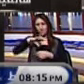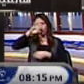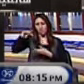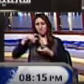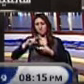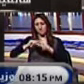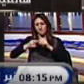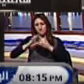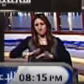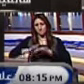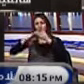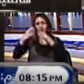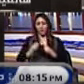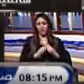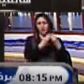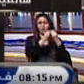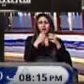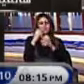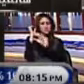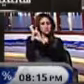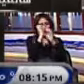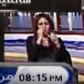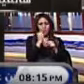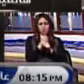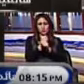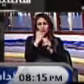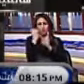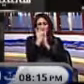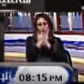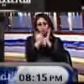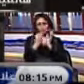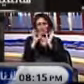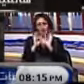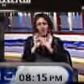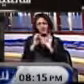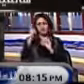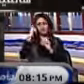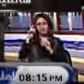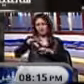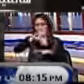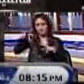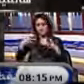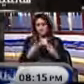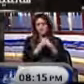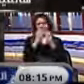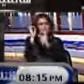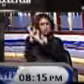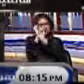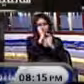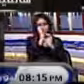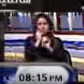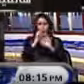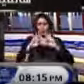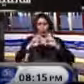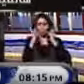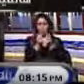يوم اجتماع مغلق عشان النهارده نقدر نعمل منظومه عمل ونقدر نرسم خطه ان احنا نقدر نجيب انفراد مميز، ان احنا نقدر نجيب صوره للقارئ